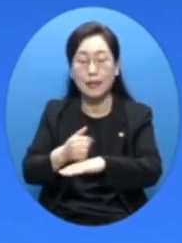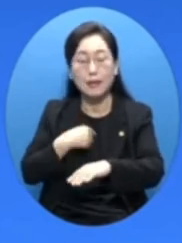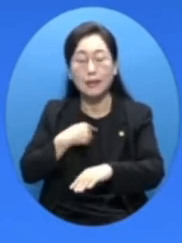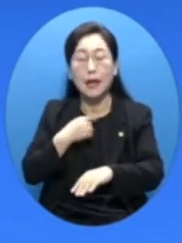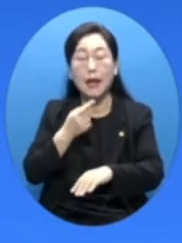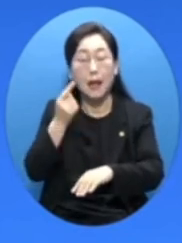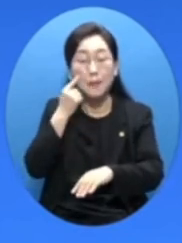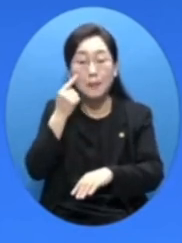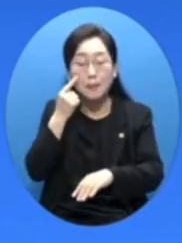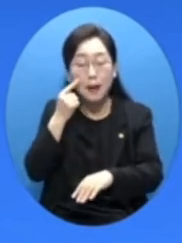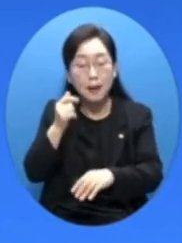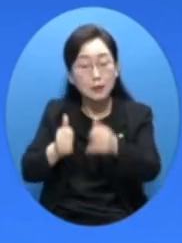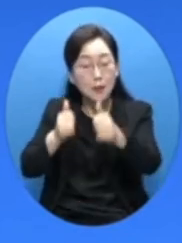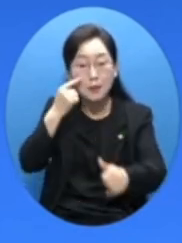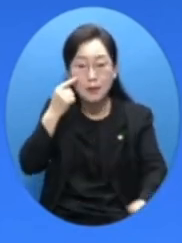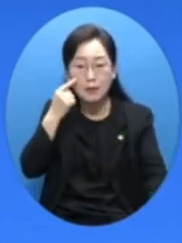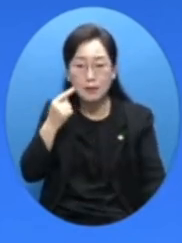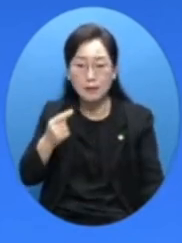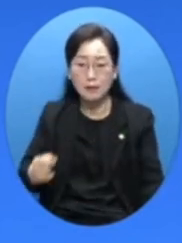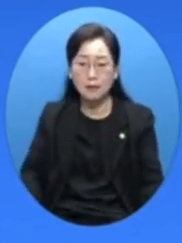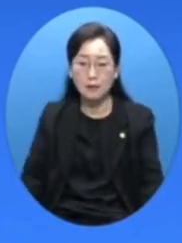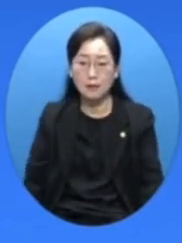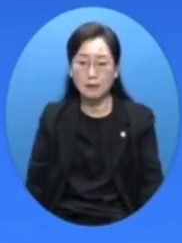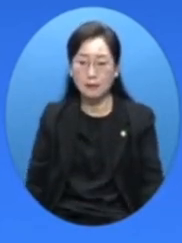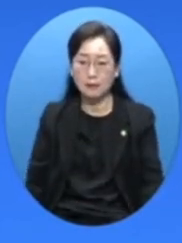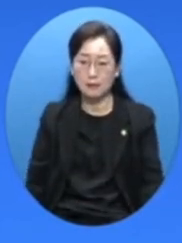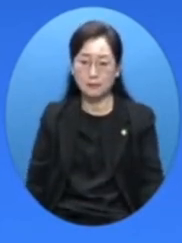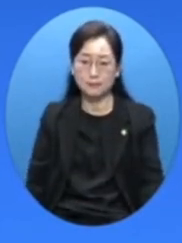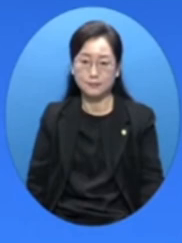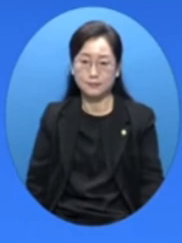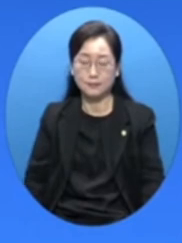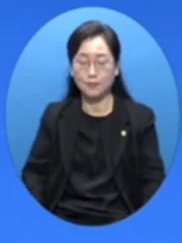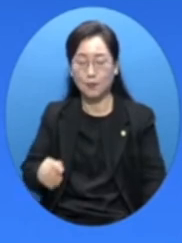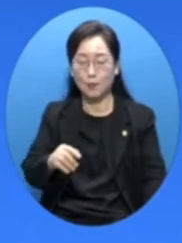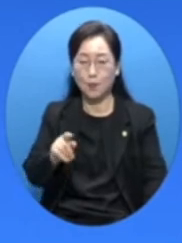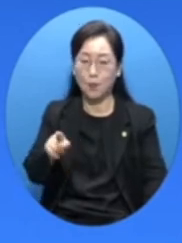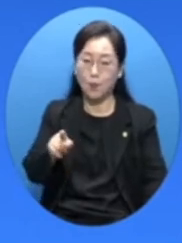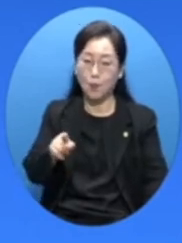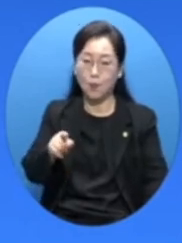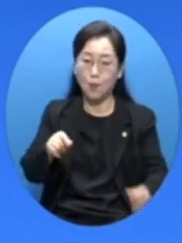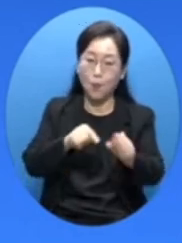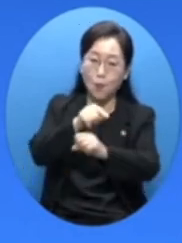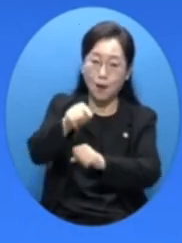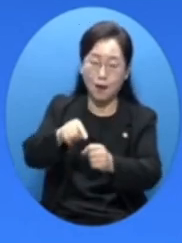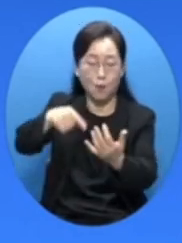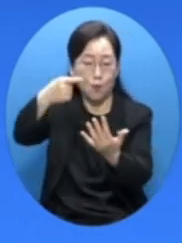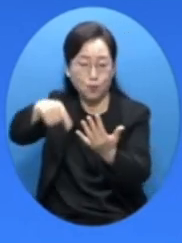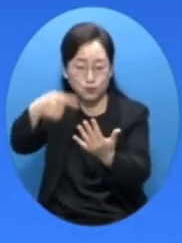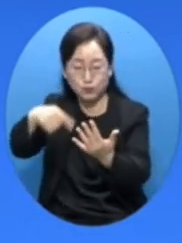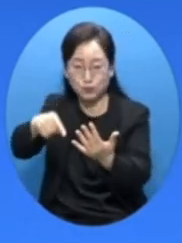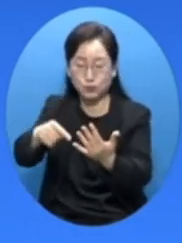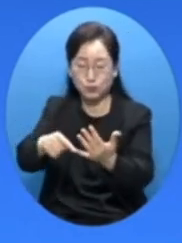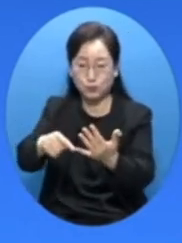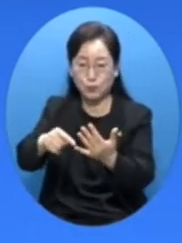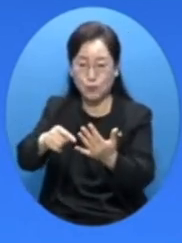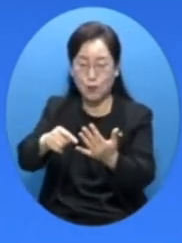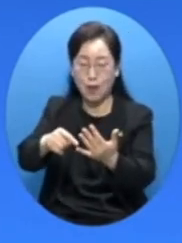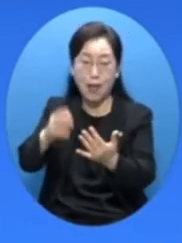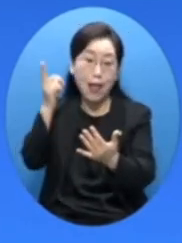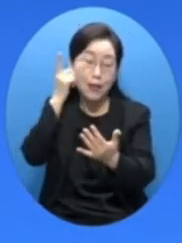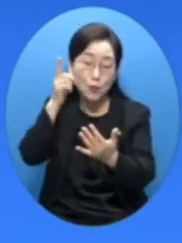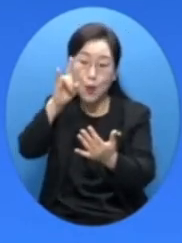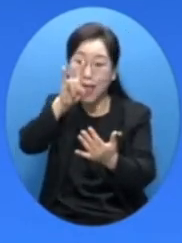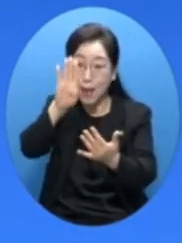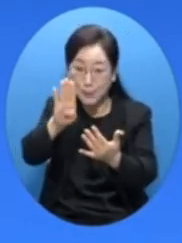되겠다. 그래서 과외 공부 선생님 하는 앱을 찾아가지고 자기가